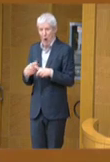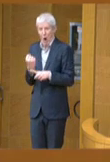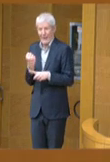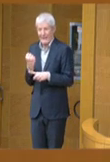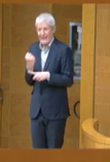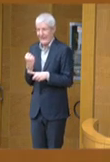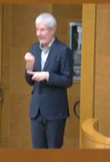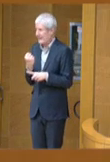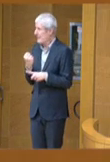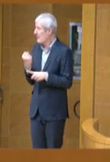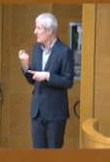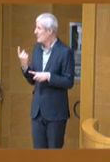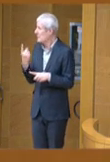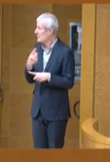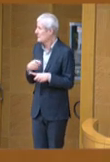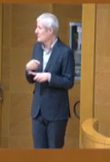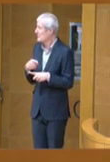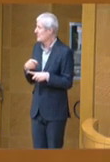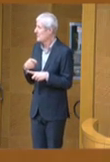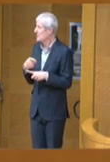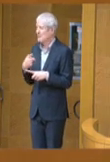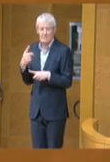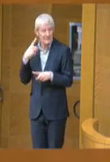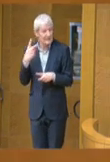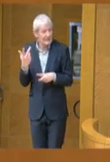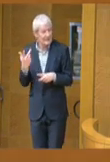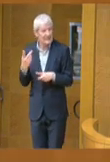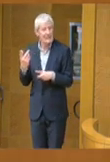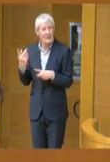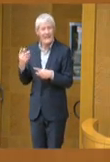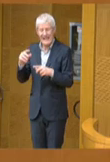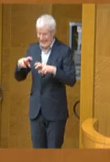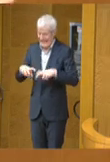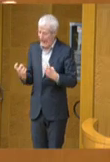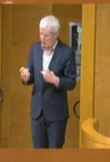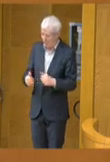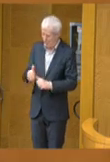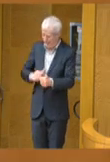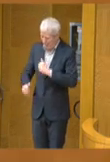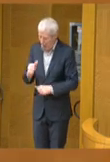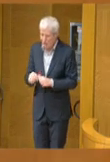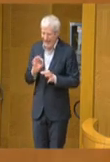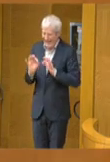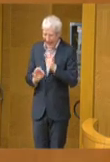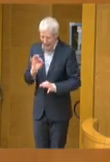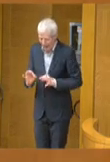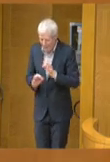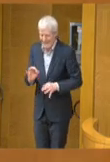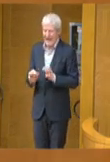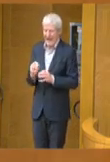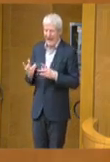sono rappresentati dalle istituzioni, dall'osservatorio, la sanità con la diagnosi precoce, le terapie, la riabilitazione, l'istruzione, la